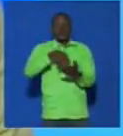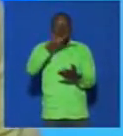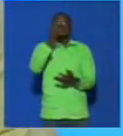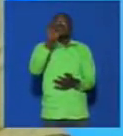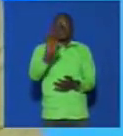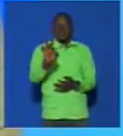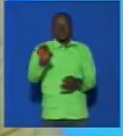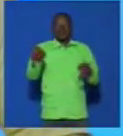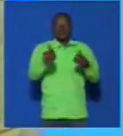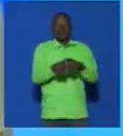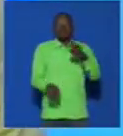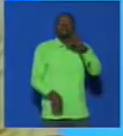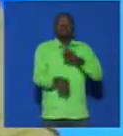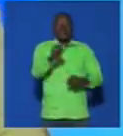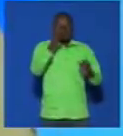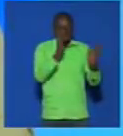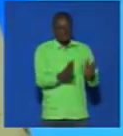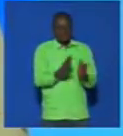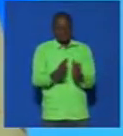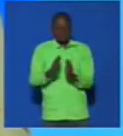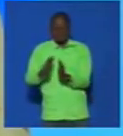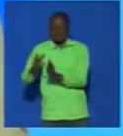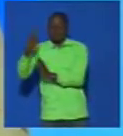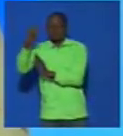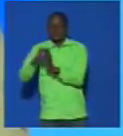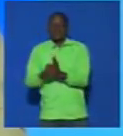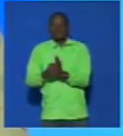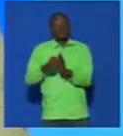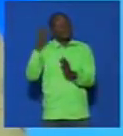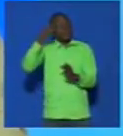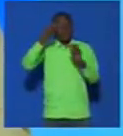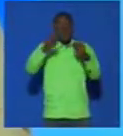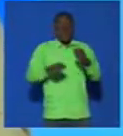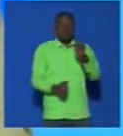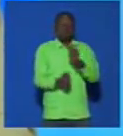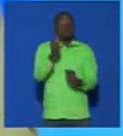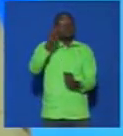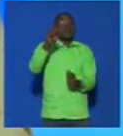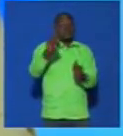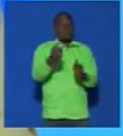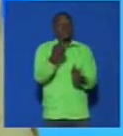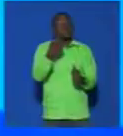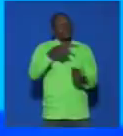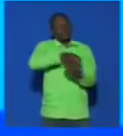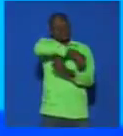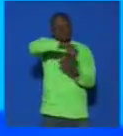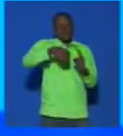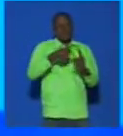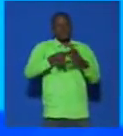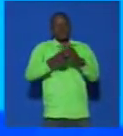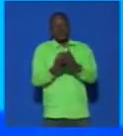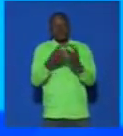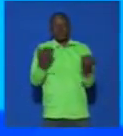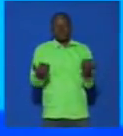ce matelas comme un match de préparation il veut se donner déjà des gages de pouvoir passer le premier tour à la coupe d'afrique des nations et ça commence à